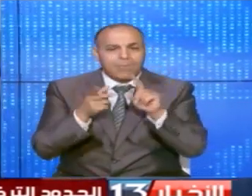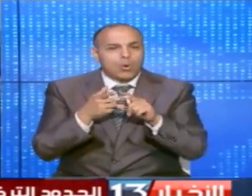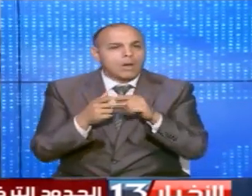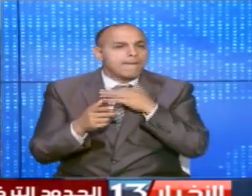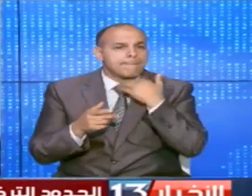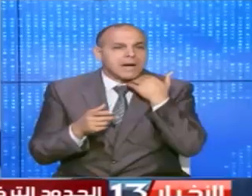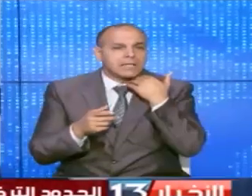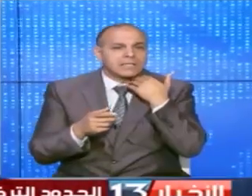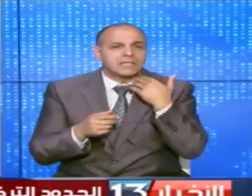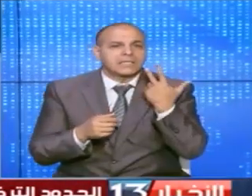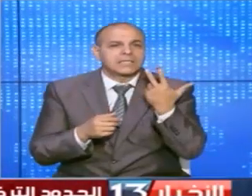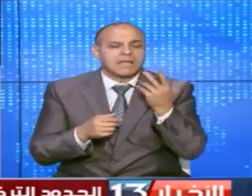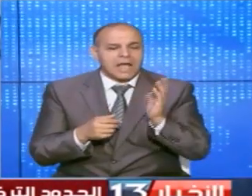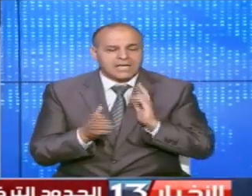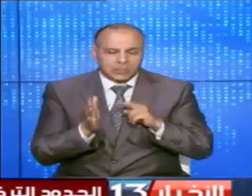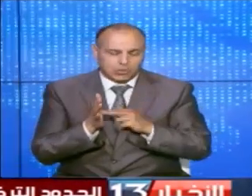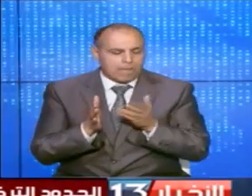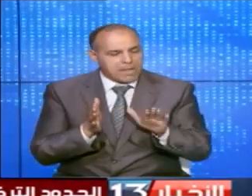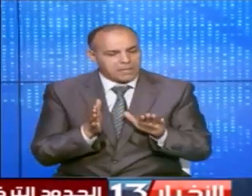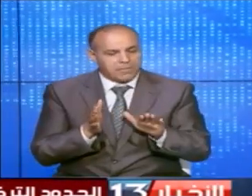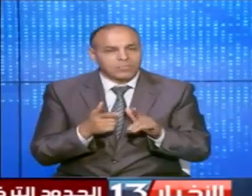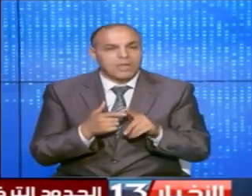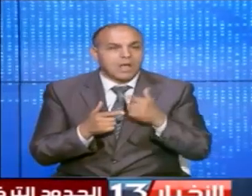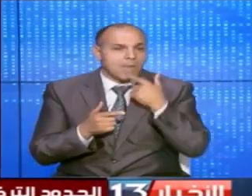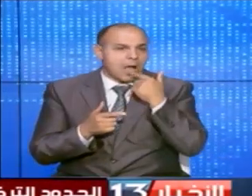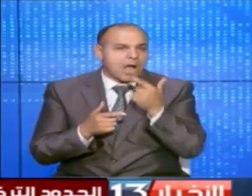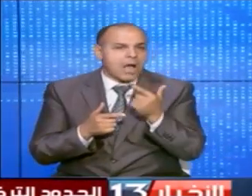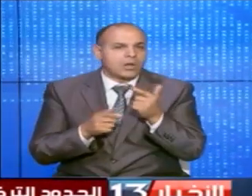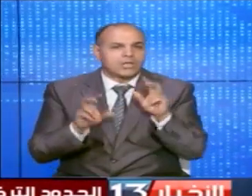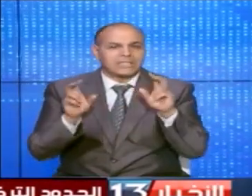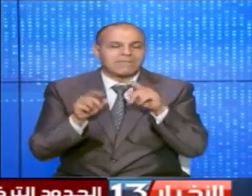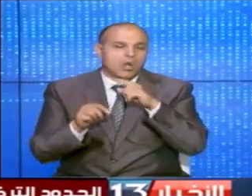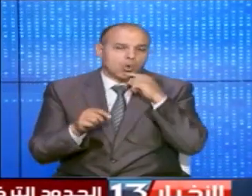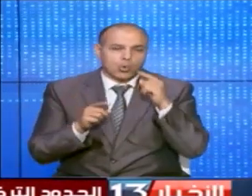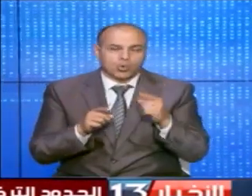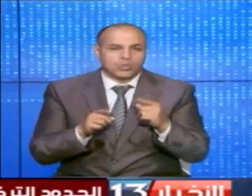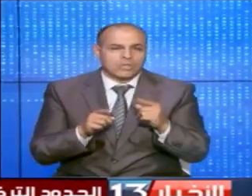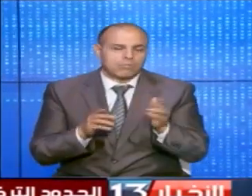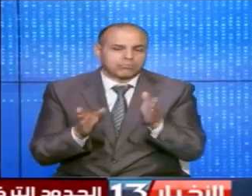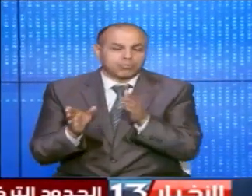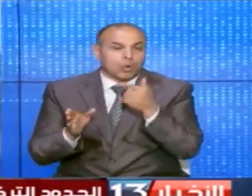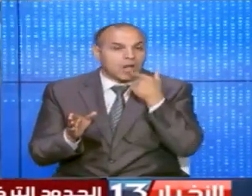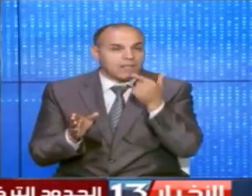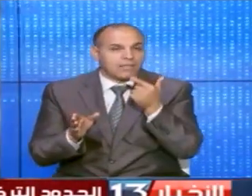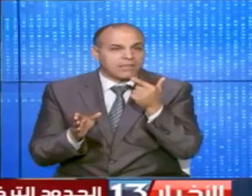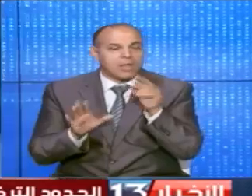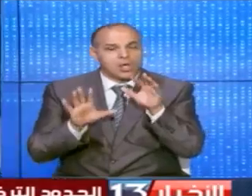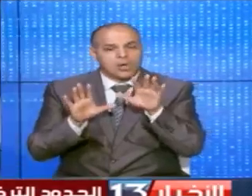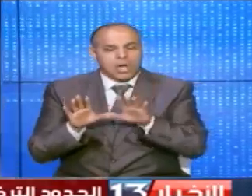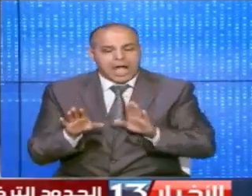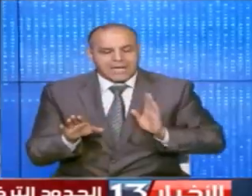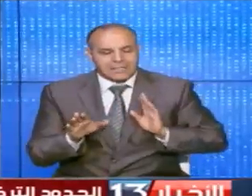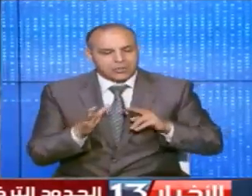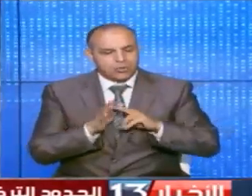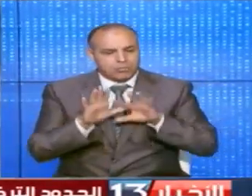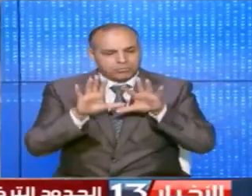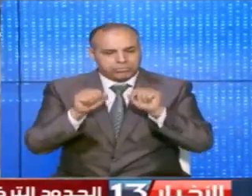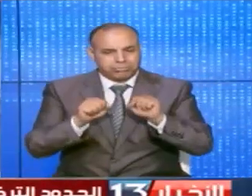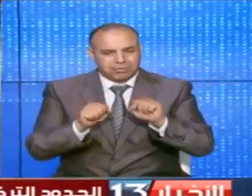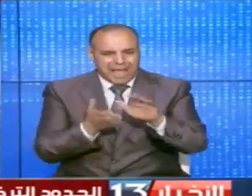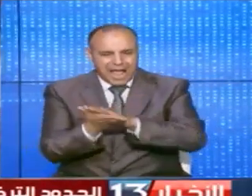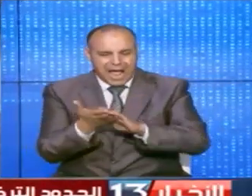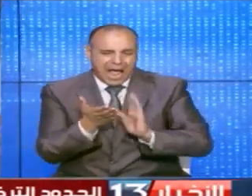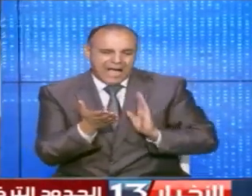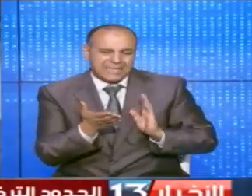مقتل ثلاثه من الجيش السوري مع التلفز الروسيه من جهه اخرى عن سيطره الجيش السوري على قواعد عسكريه